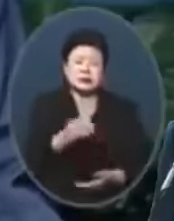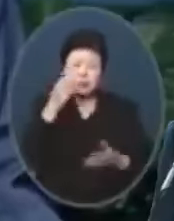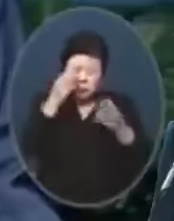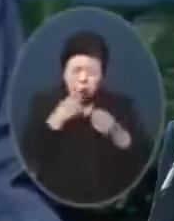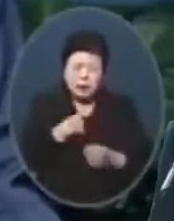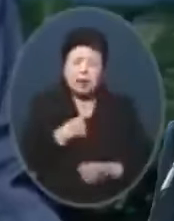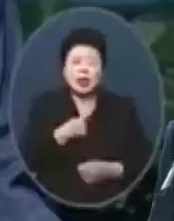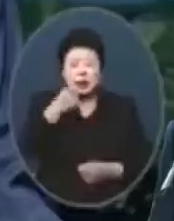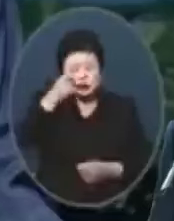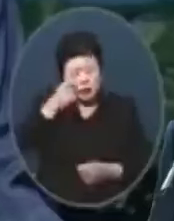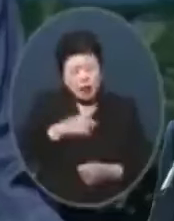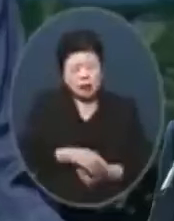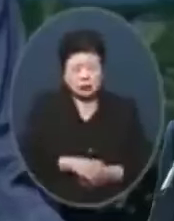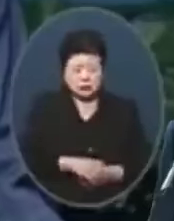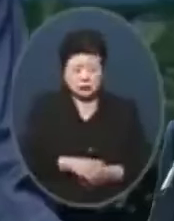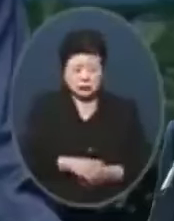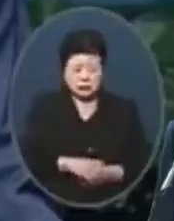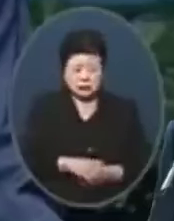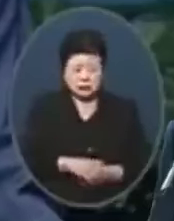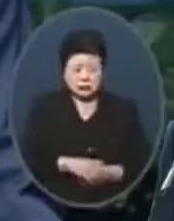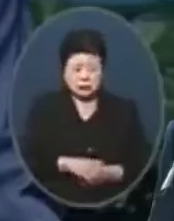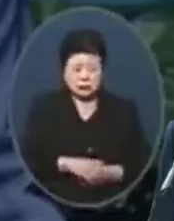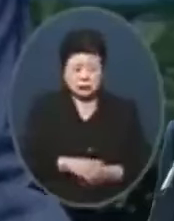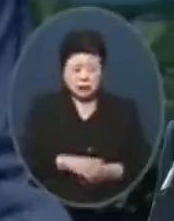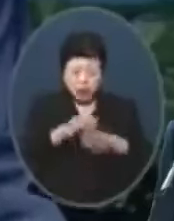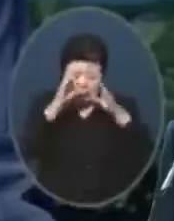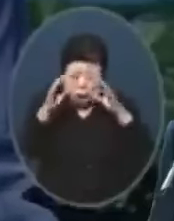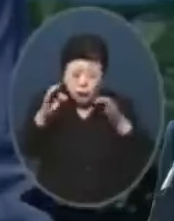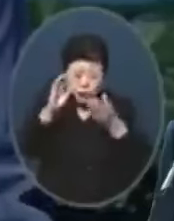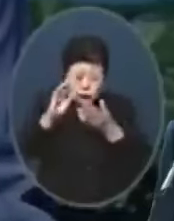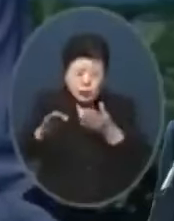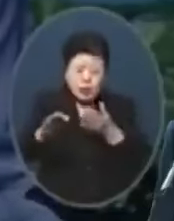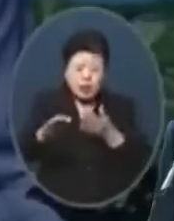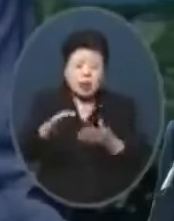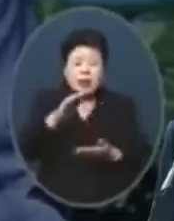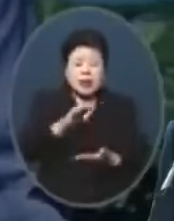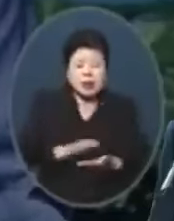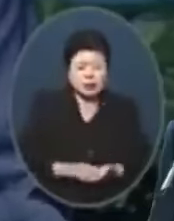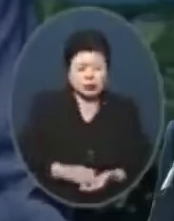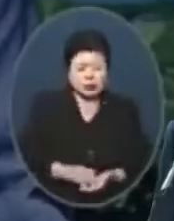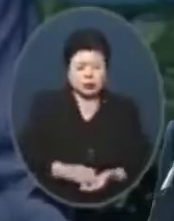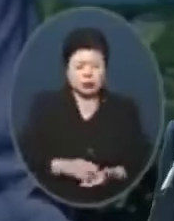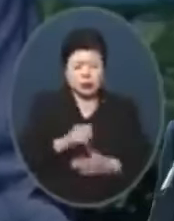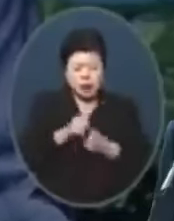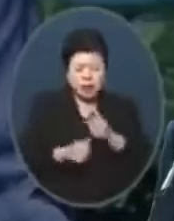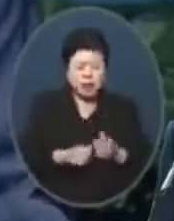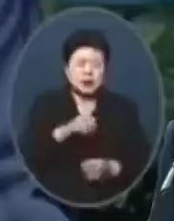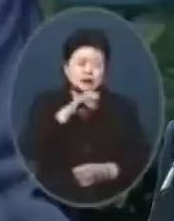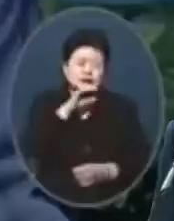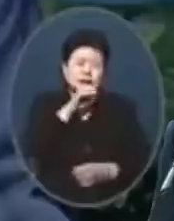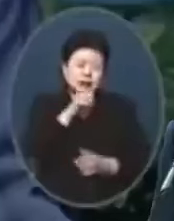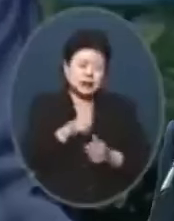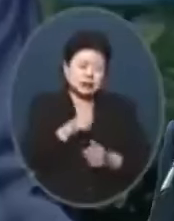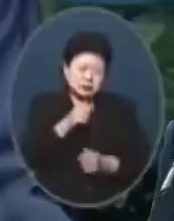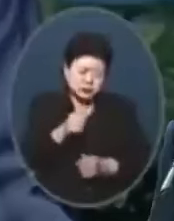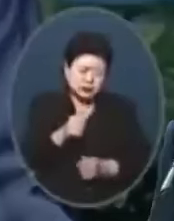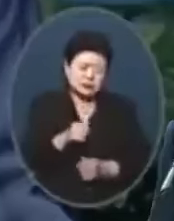고통당한지 아느냐. 그래 그걸 보고 난 다음 야 내가 하나님을 원망했는데